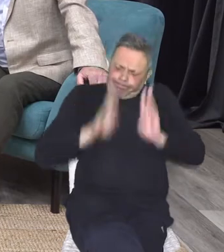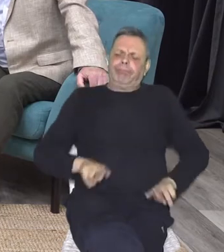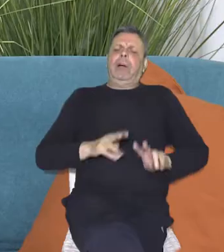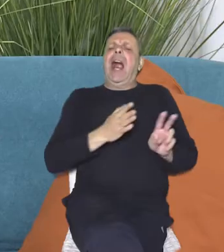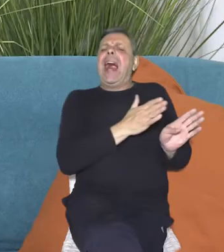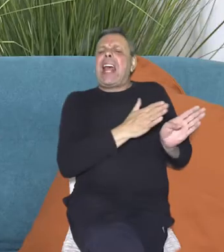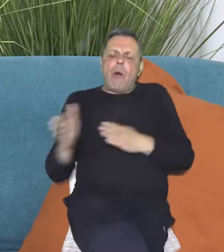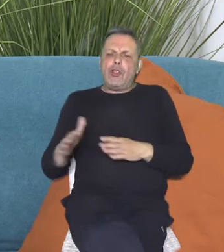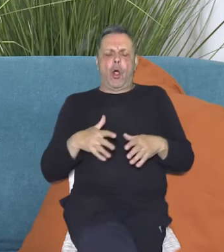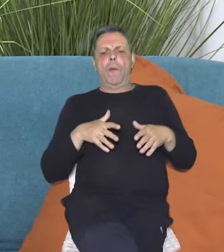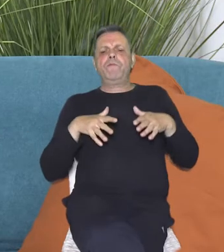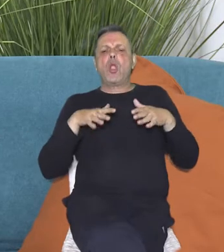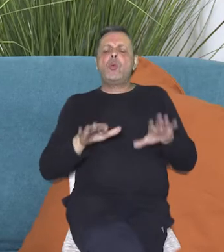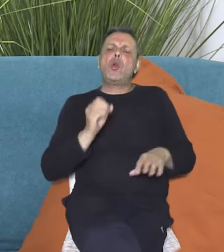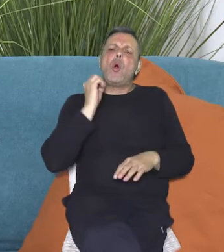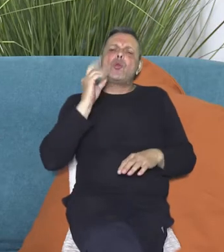su